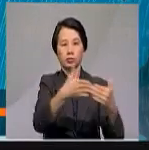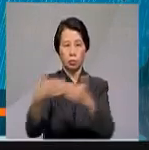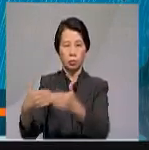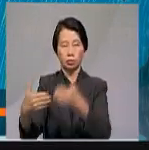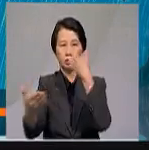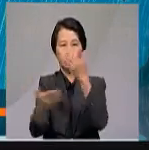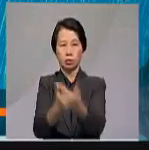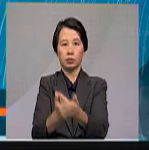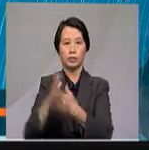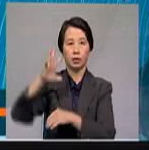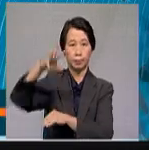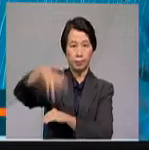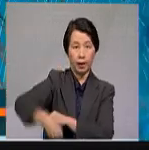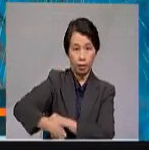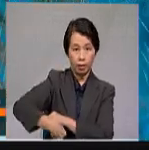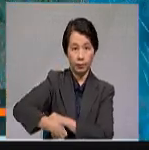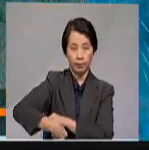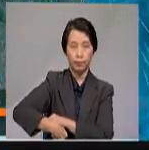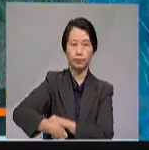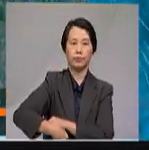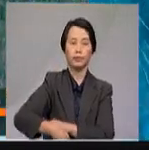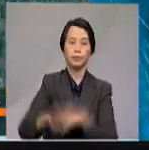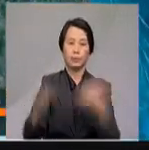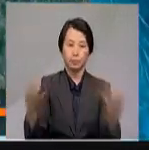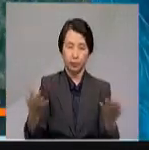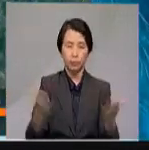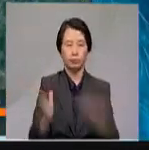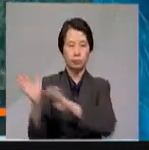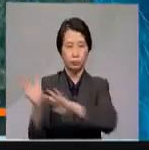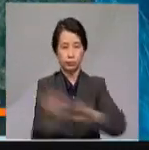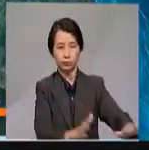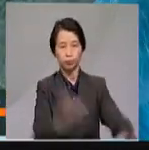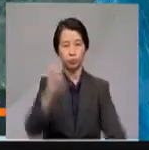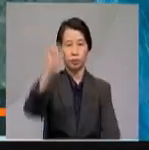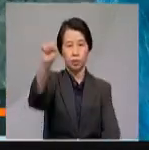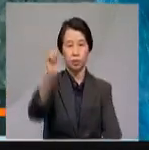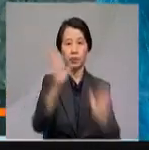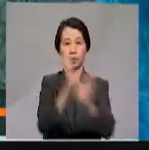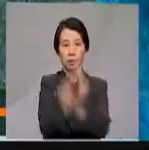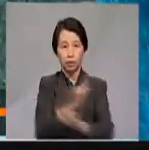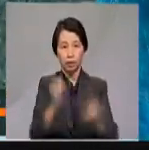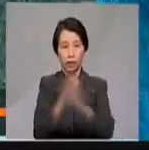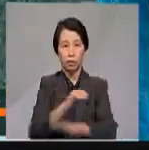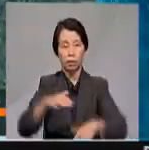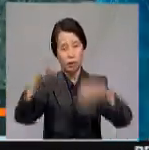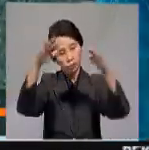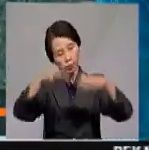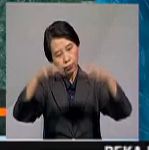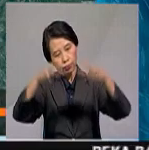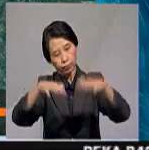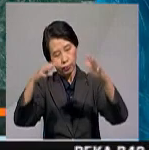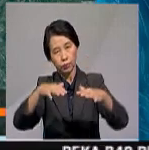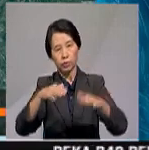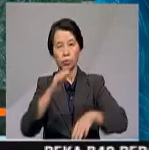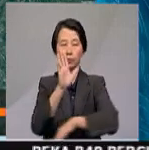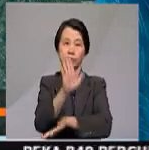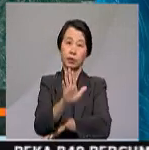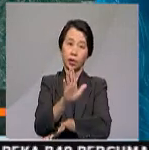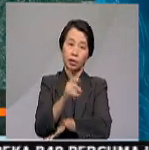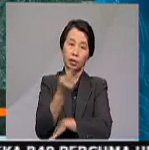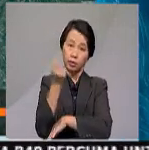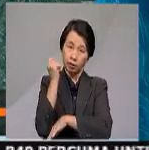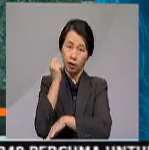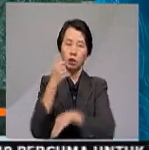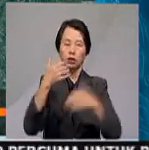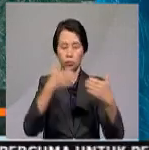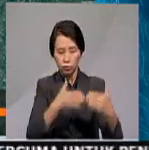sehingga ke lewat malam nanti juga. Seterusnya, bagi negeri Sabah dan Sarawak, keadaan cuaca lembap yang berlaku sejak dari petang tadi masih